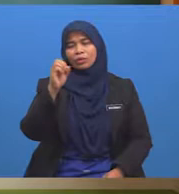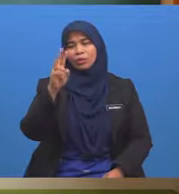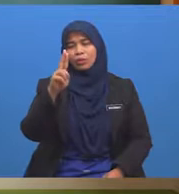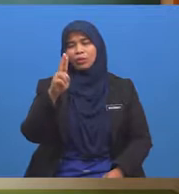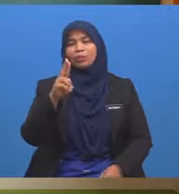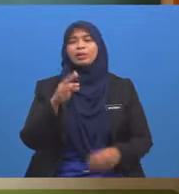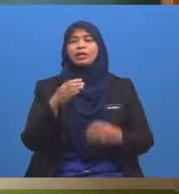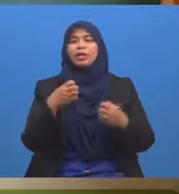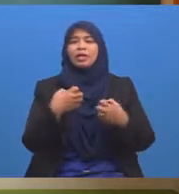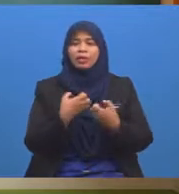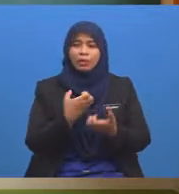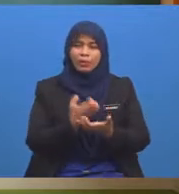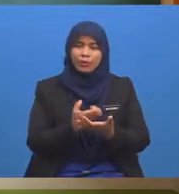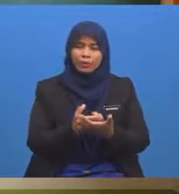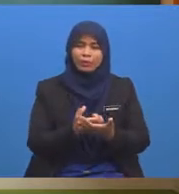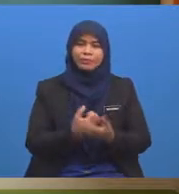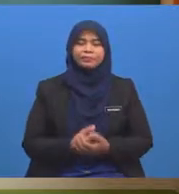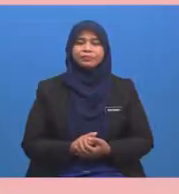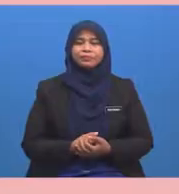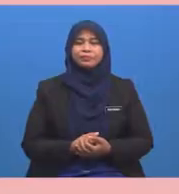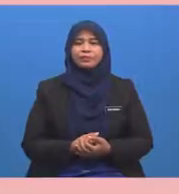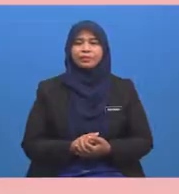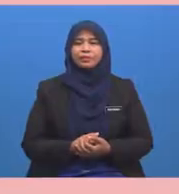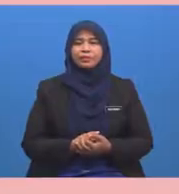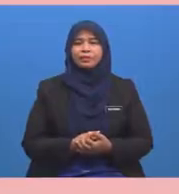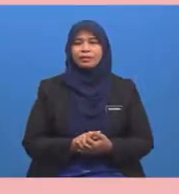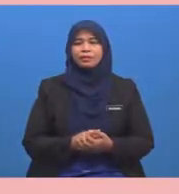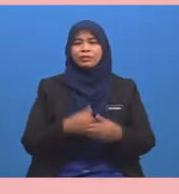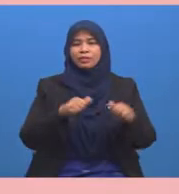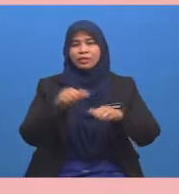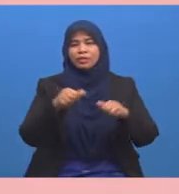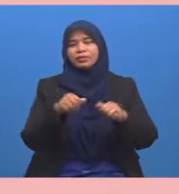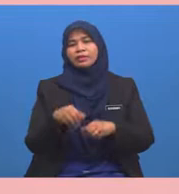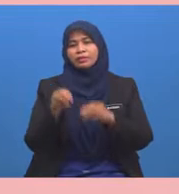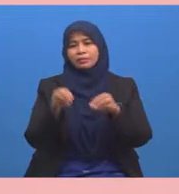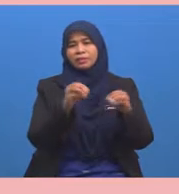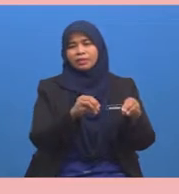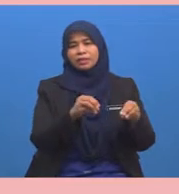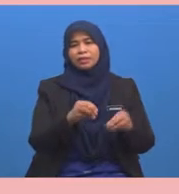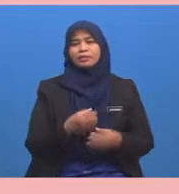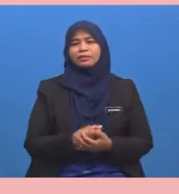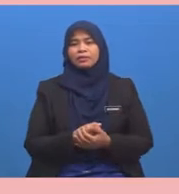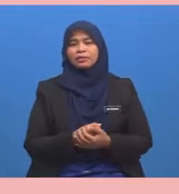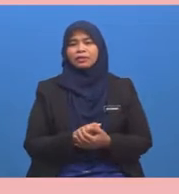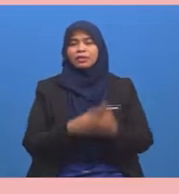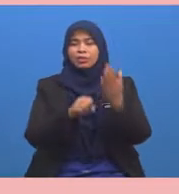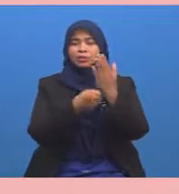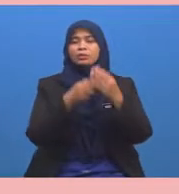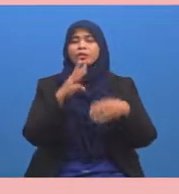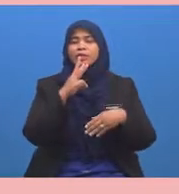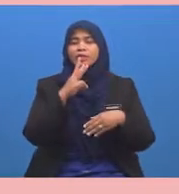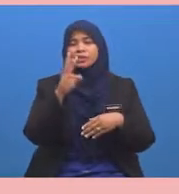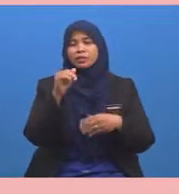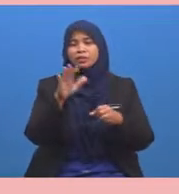pertama, sumber air penting untuk aktiviti pertanian dan penternakan. Sumber air yang mencukupi